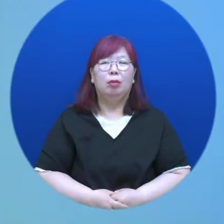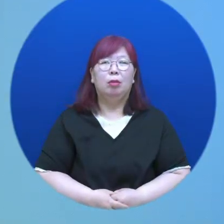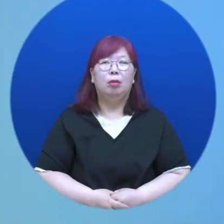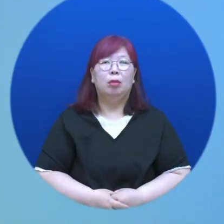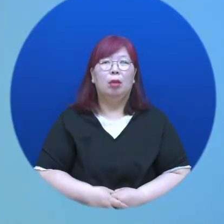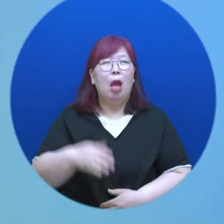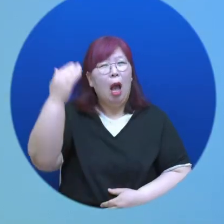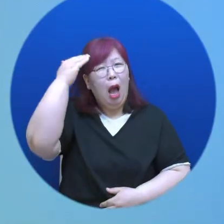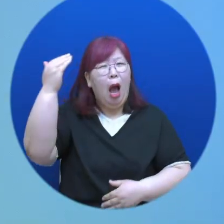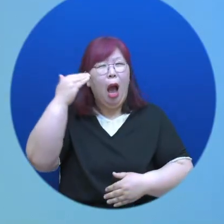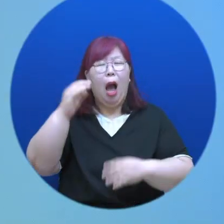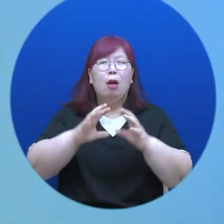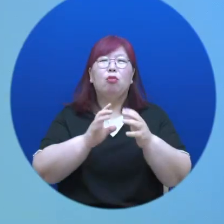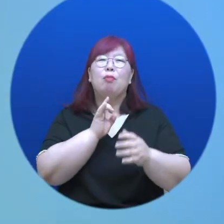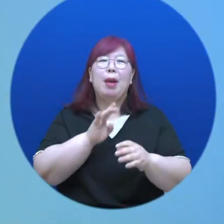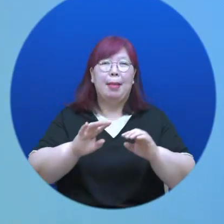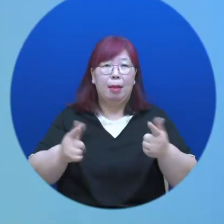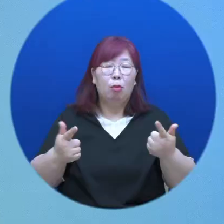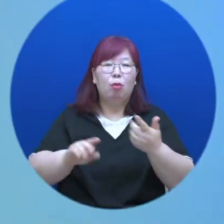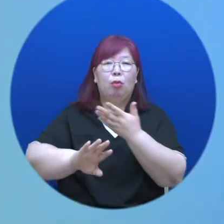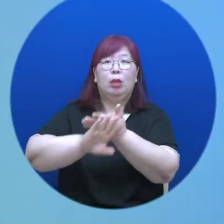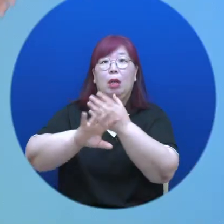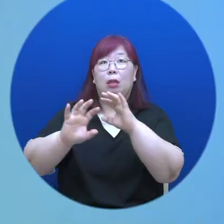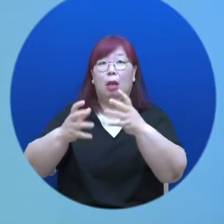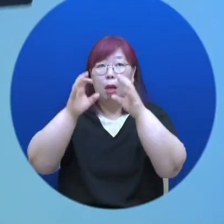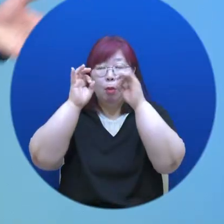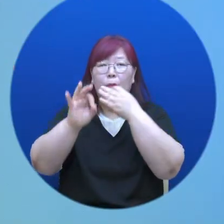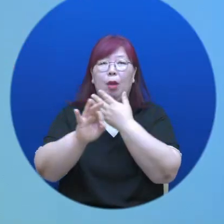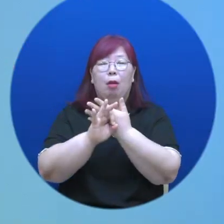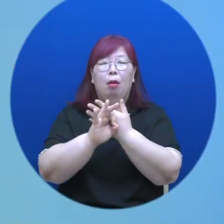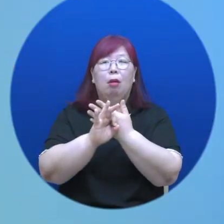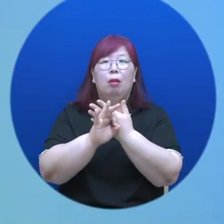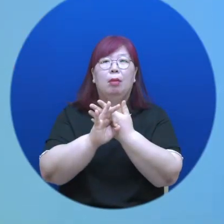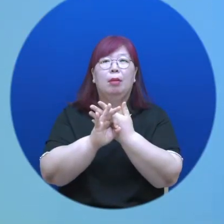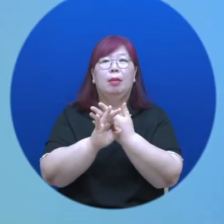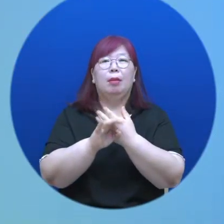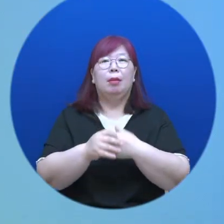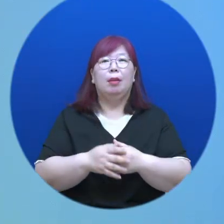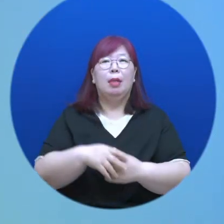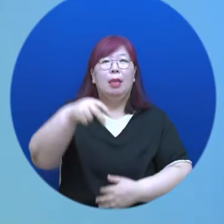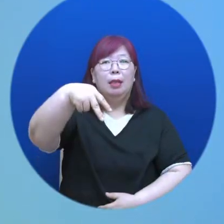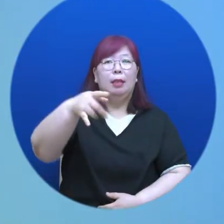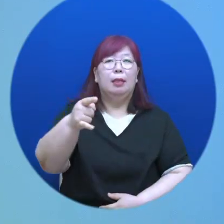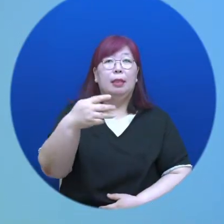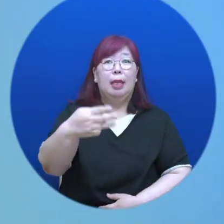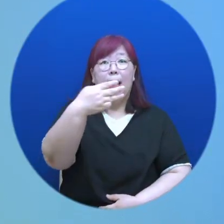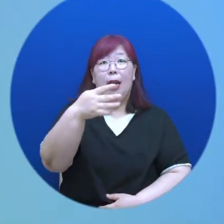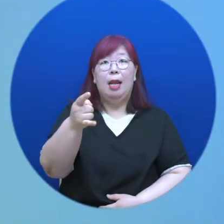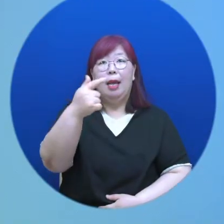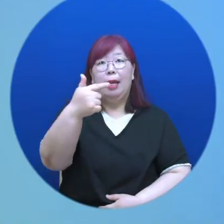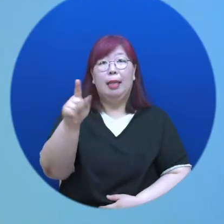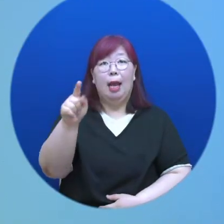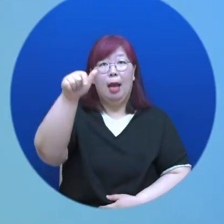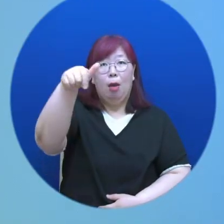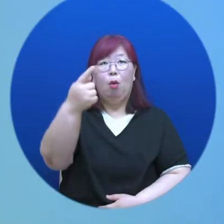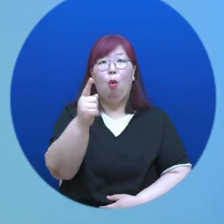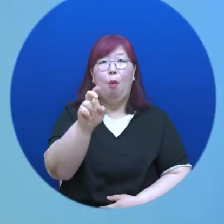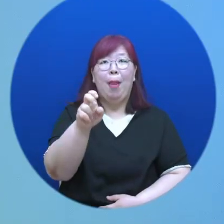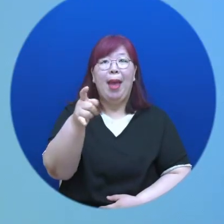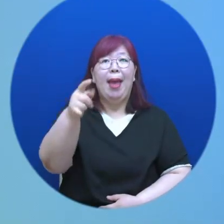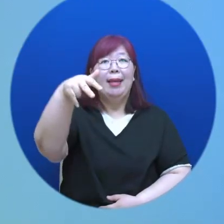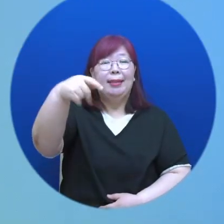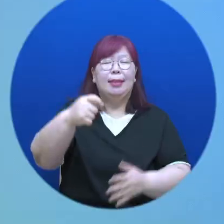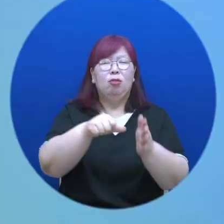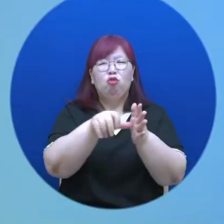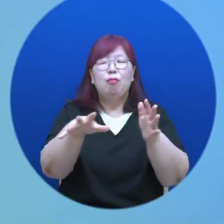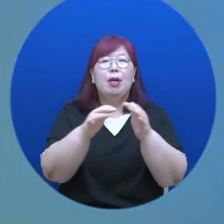우리나라만 그런 건 아닌 것 같아요. 제가 좀 자료를 찾다 보니까 셀레나 고메즈라는 분이 계신데, 외국 분이죠.